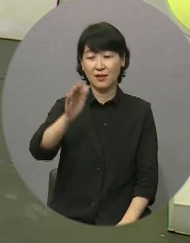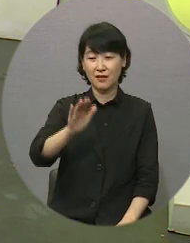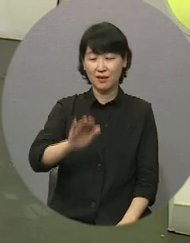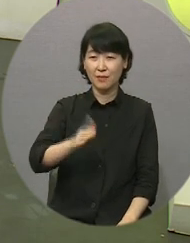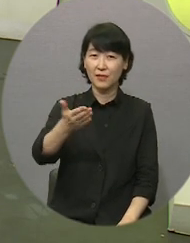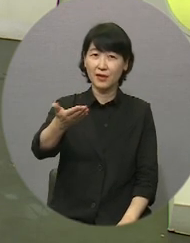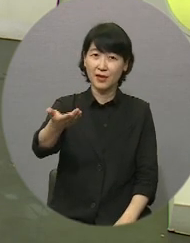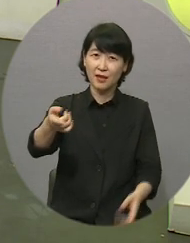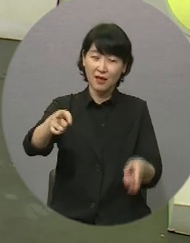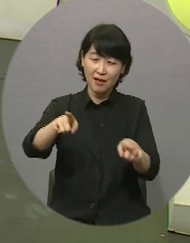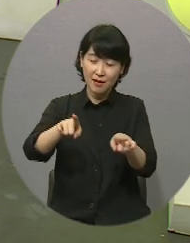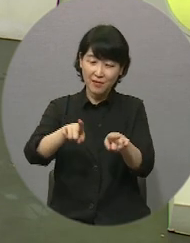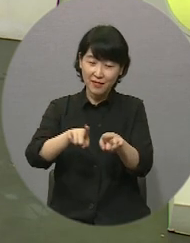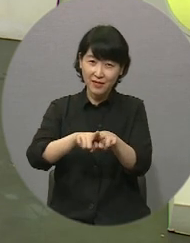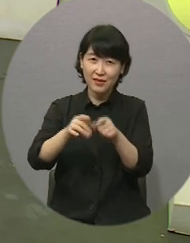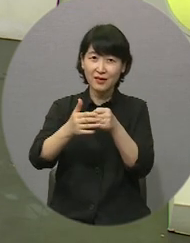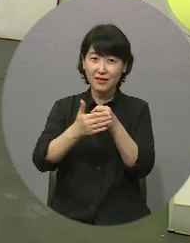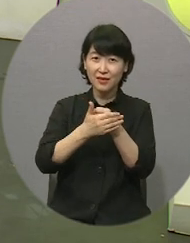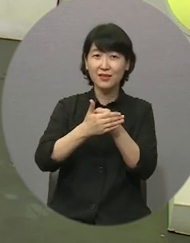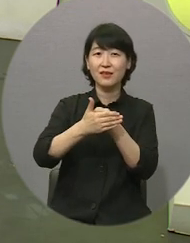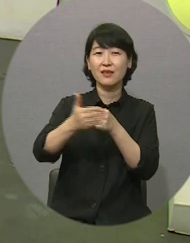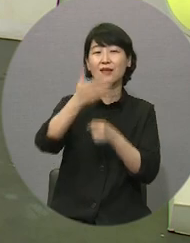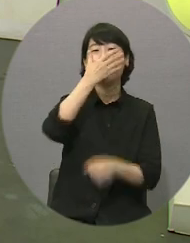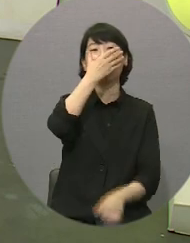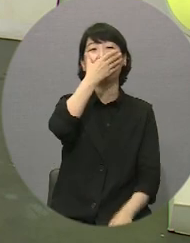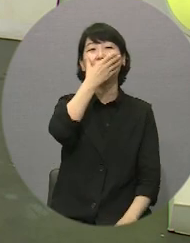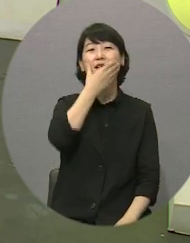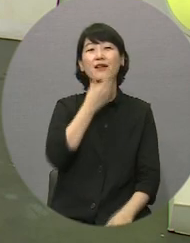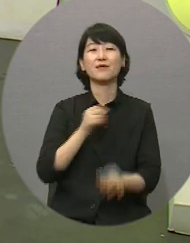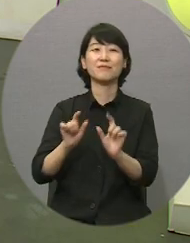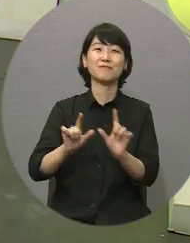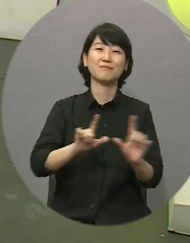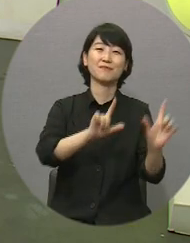당신이 곁에 있어 행복한 이